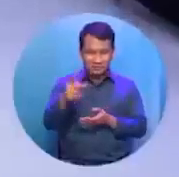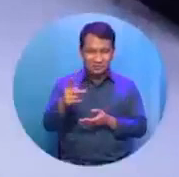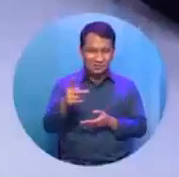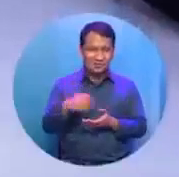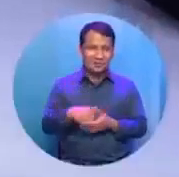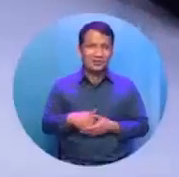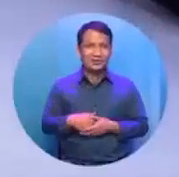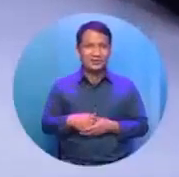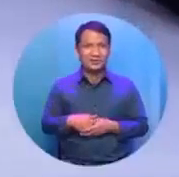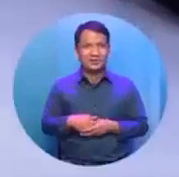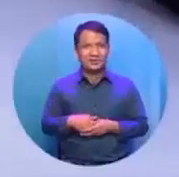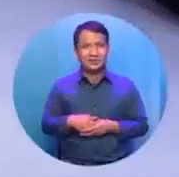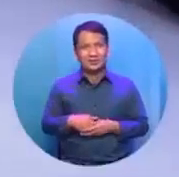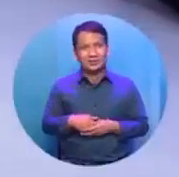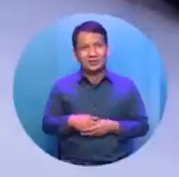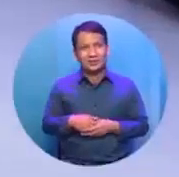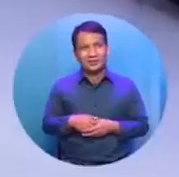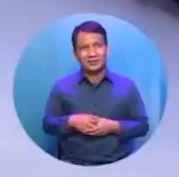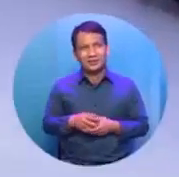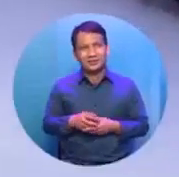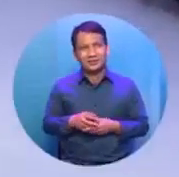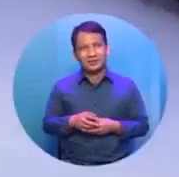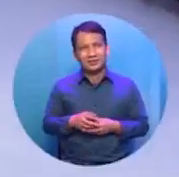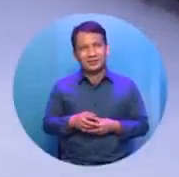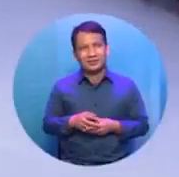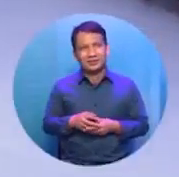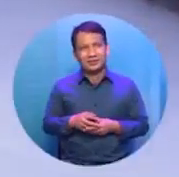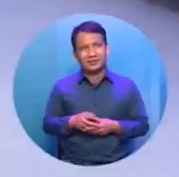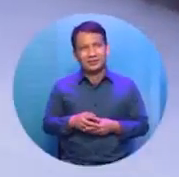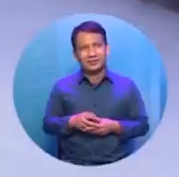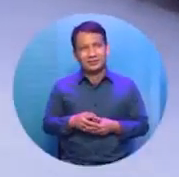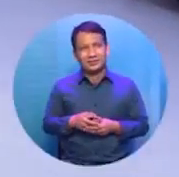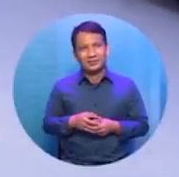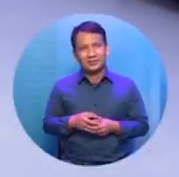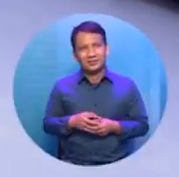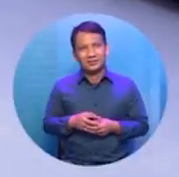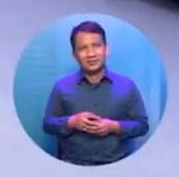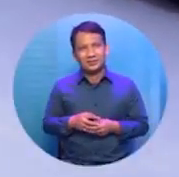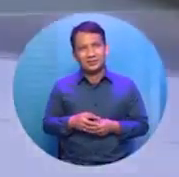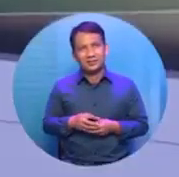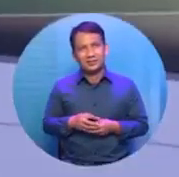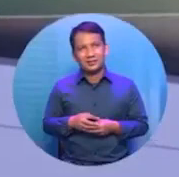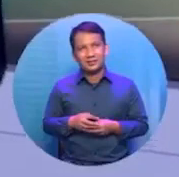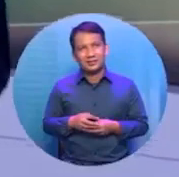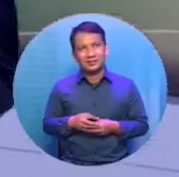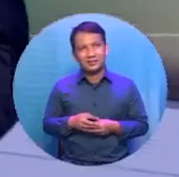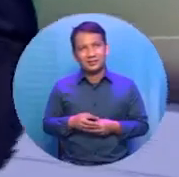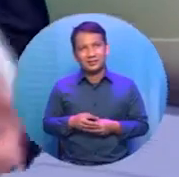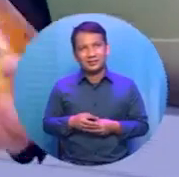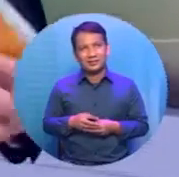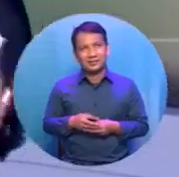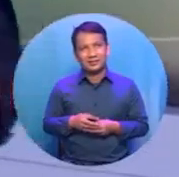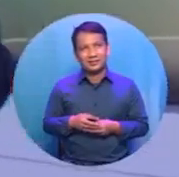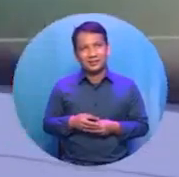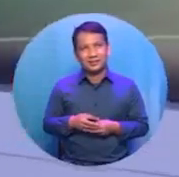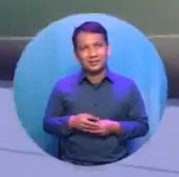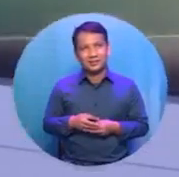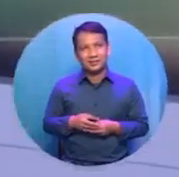5,000. Conforme, siyempre. Si Queenie. Ma'am Queenie. Okay. Nasaan